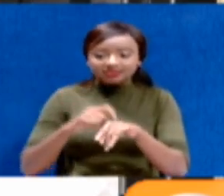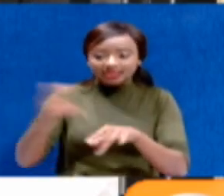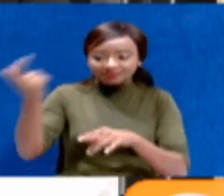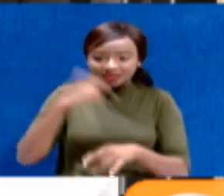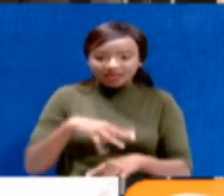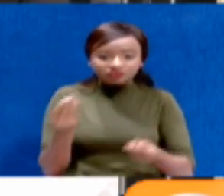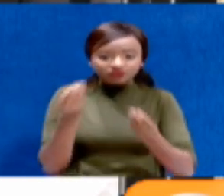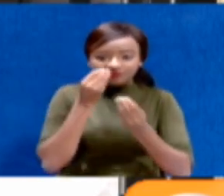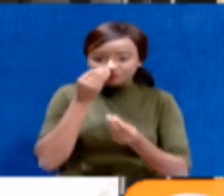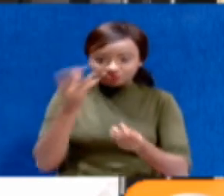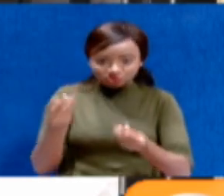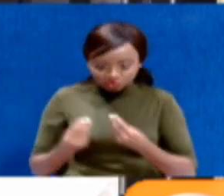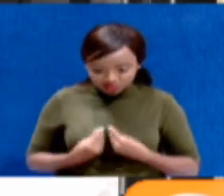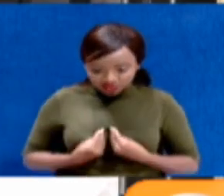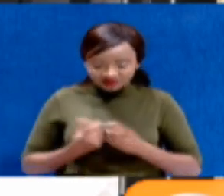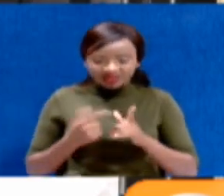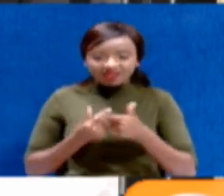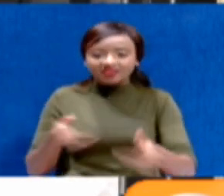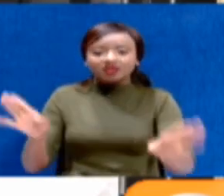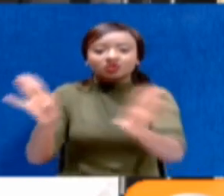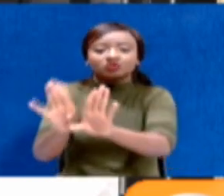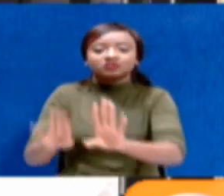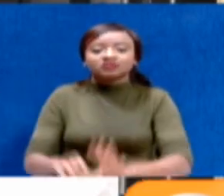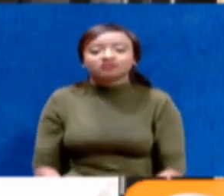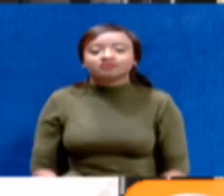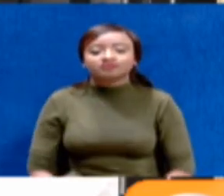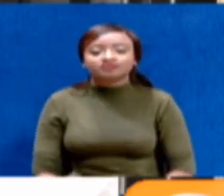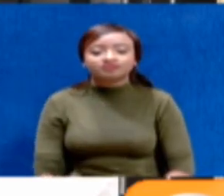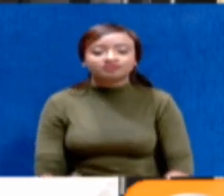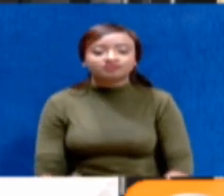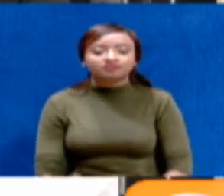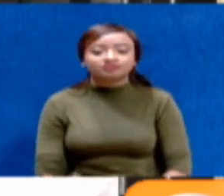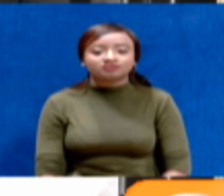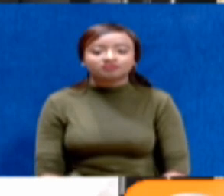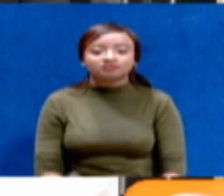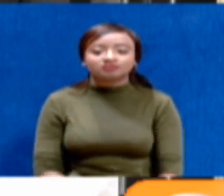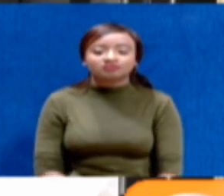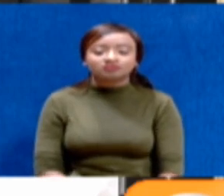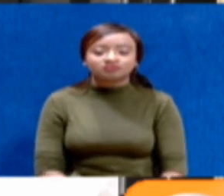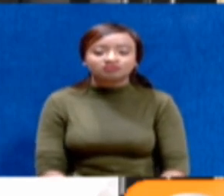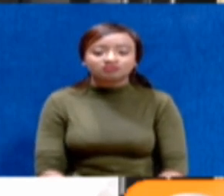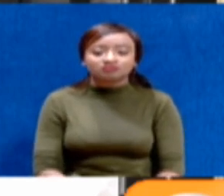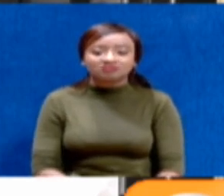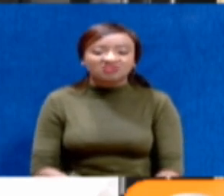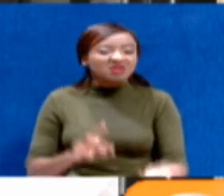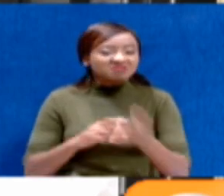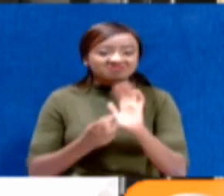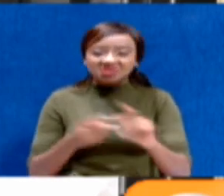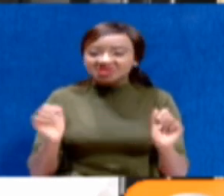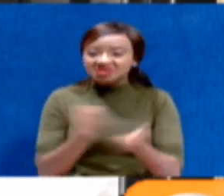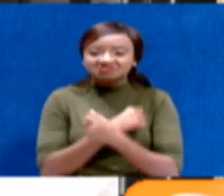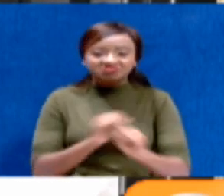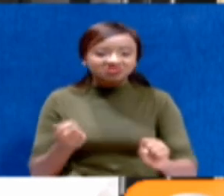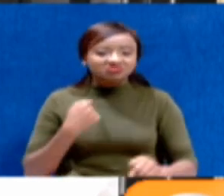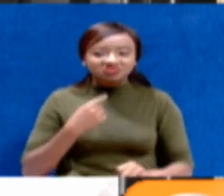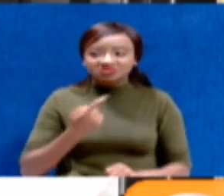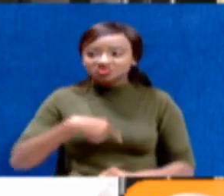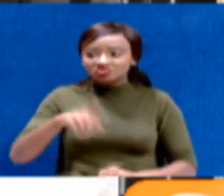hiyo chakula. Na wanafunga tena. Kila kitu hakuna venye unaweza access hata